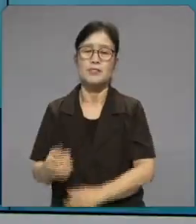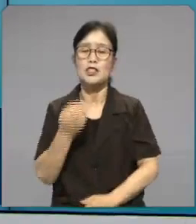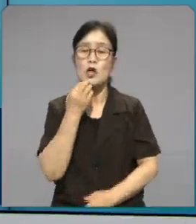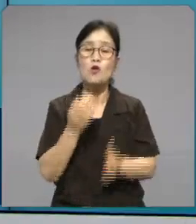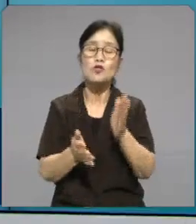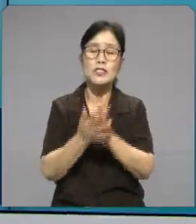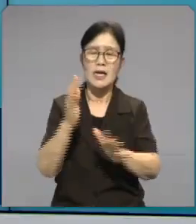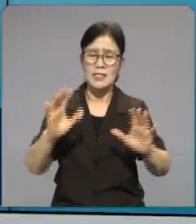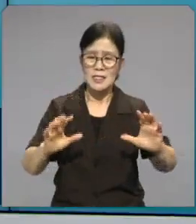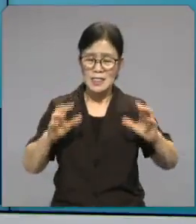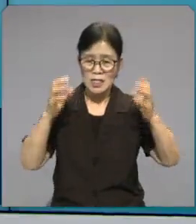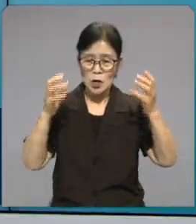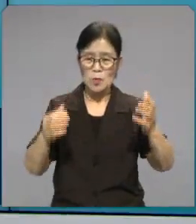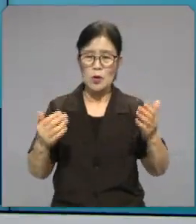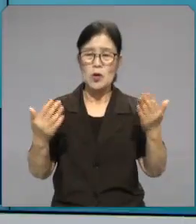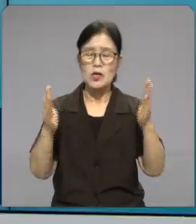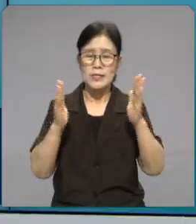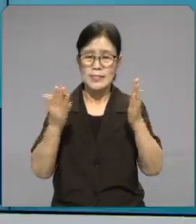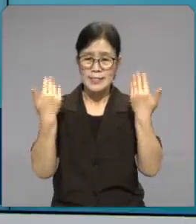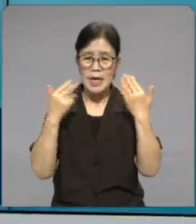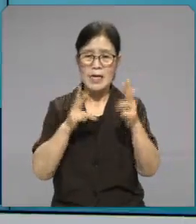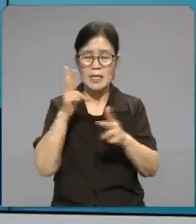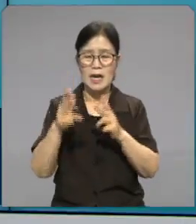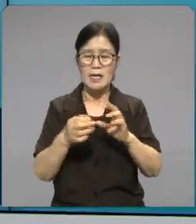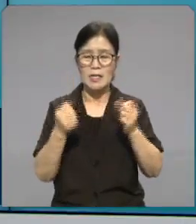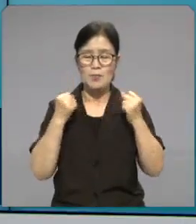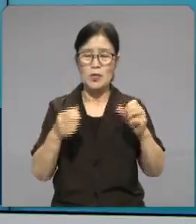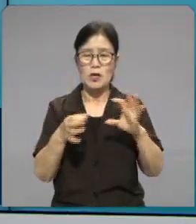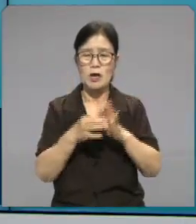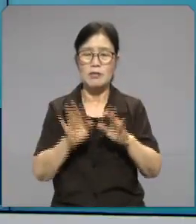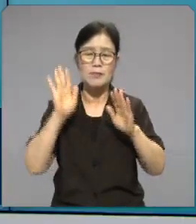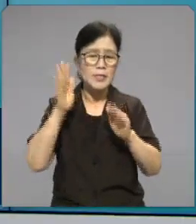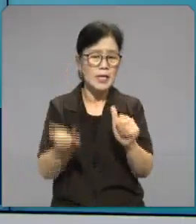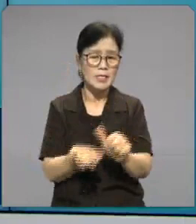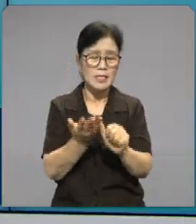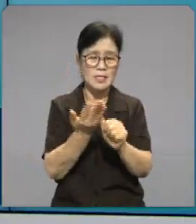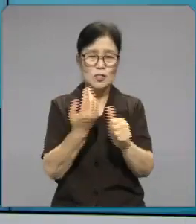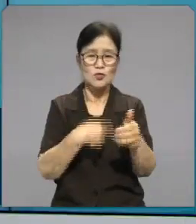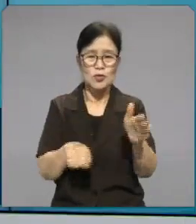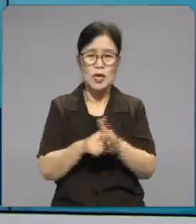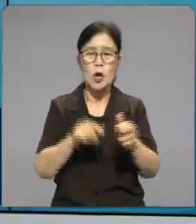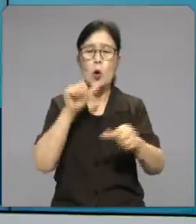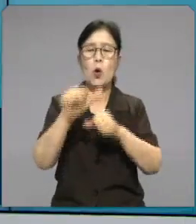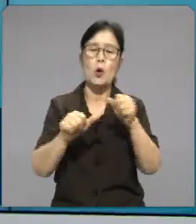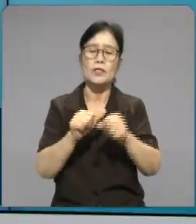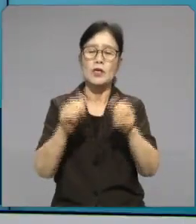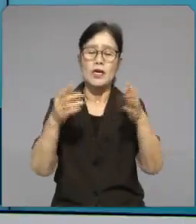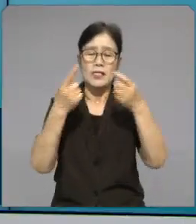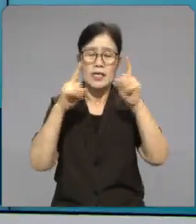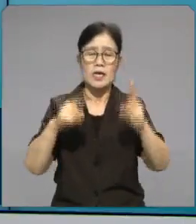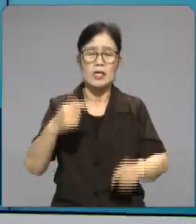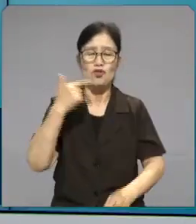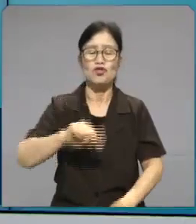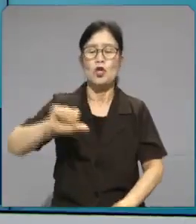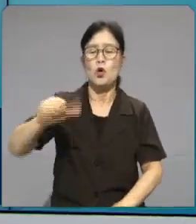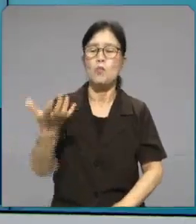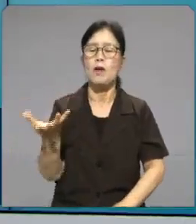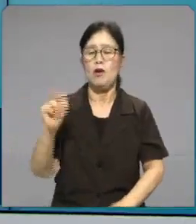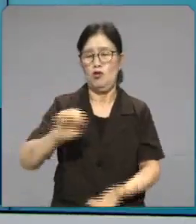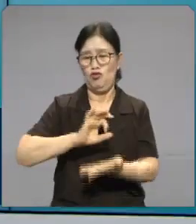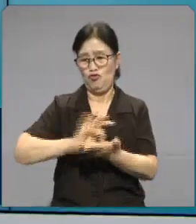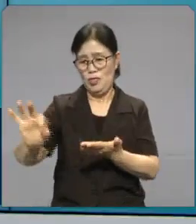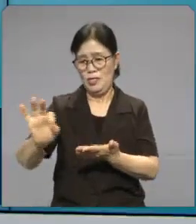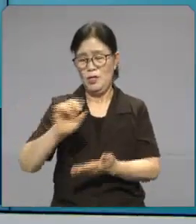서울시가 글로벌 산학협력을 이끌고 미래 인재를 키우기 위해 5년간 대학에 6,500억을 투자한다고